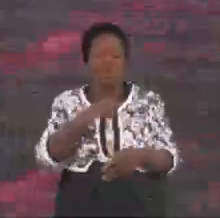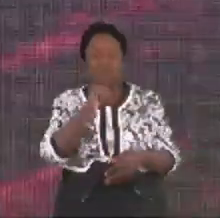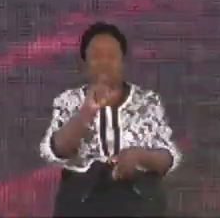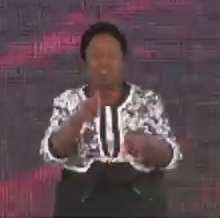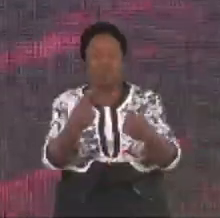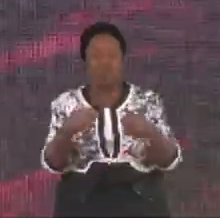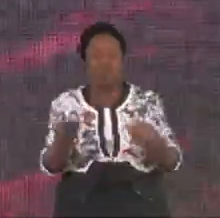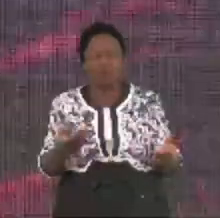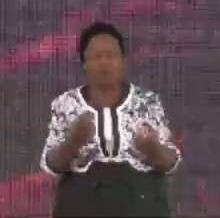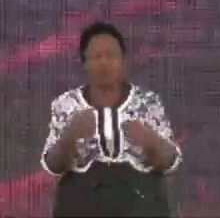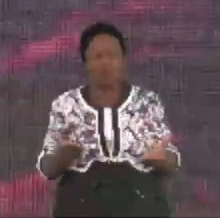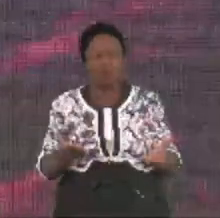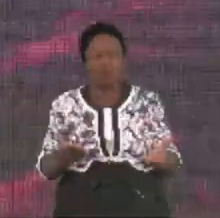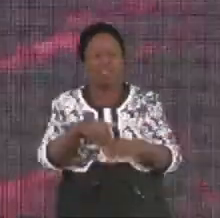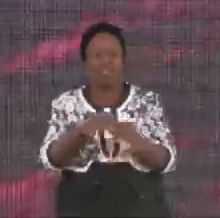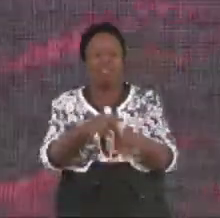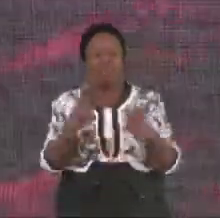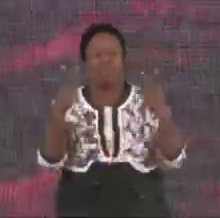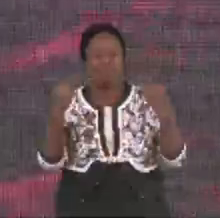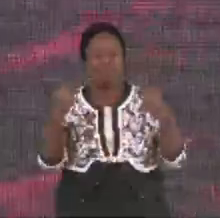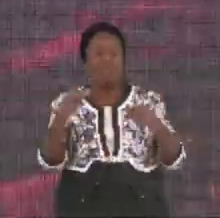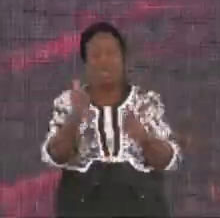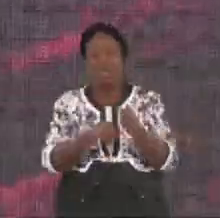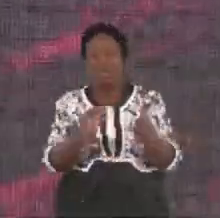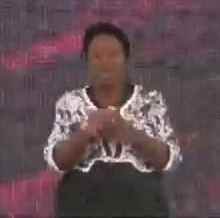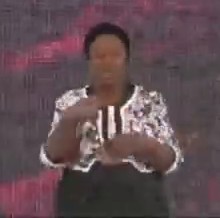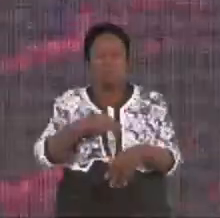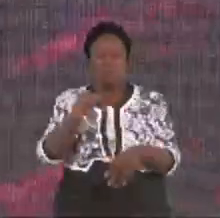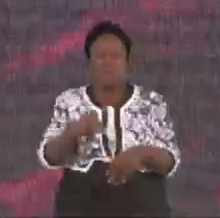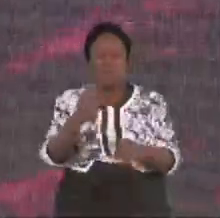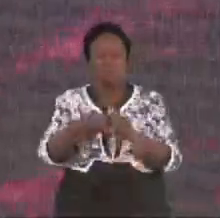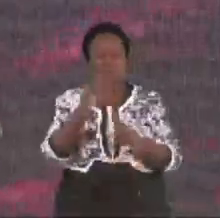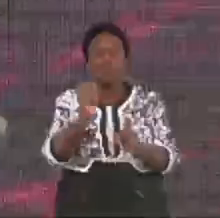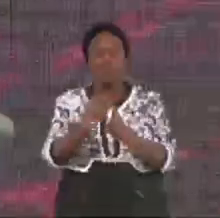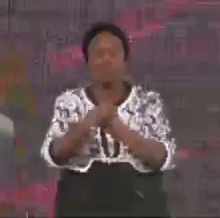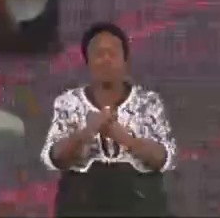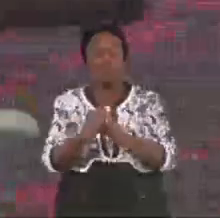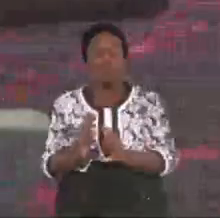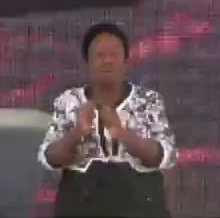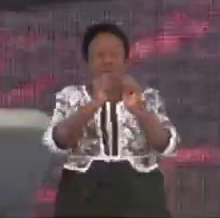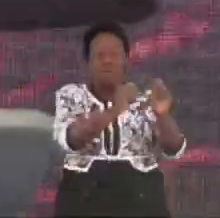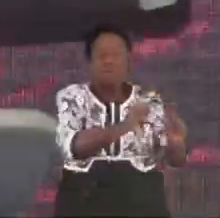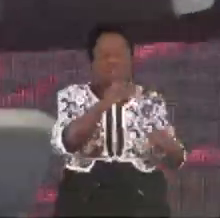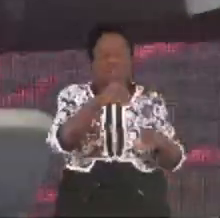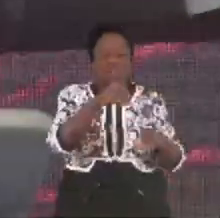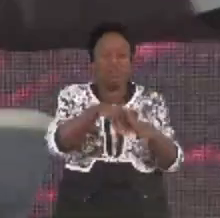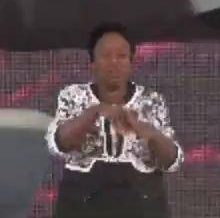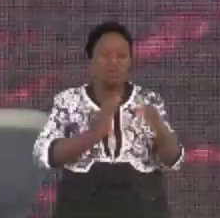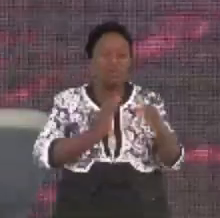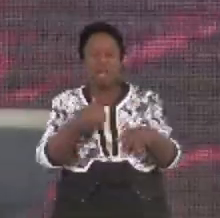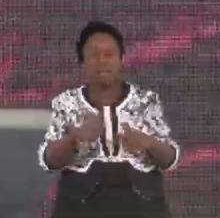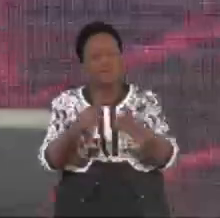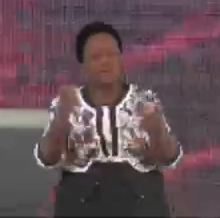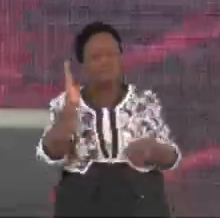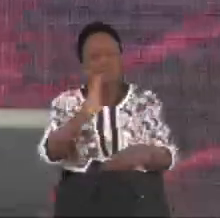viendrons pas ici en vain. Tout ce dont nous avons besoin de ta parole, transfère dans nos vies. Et